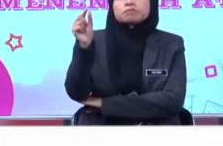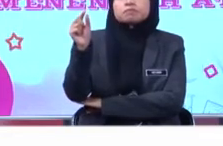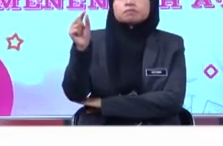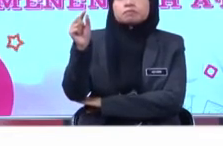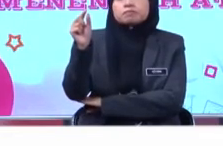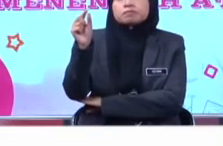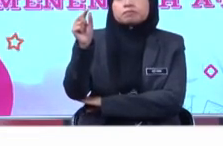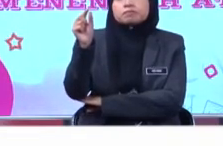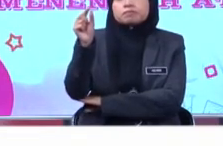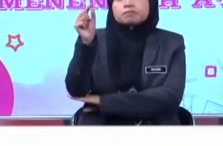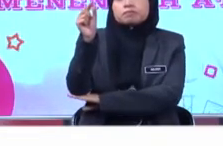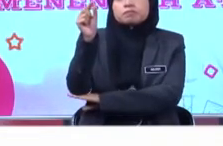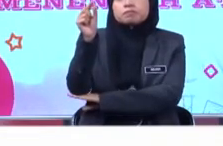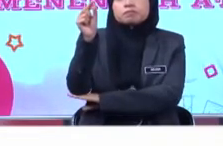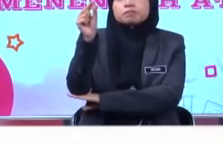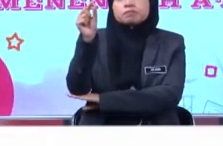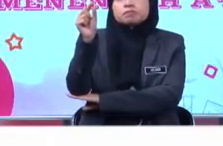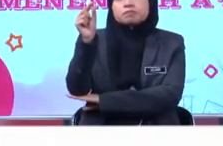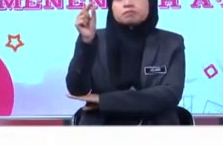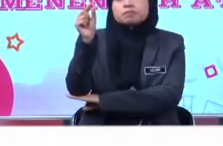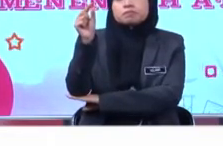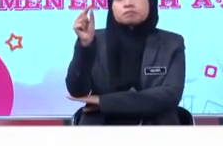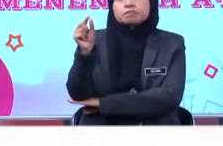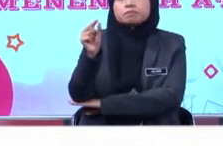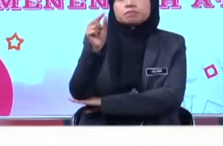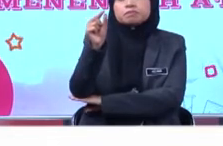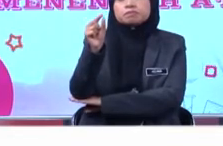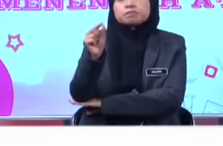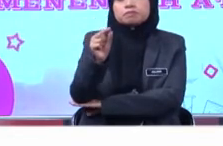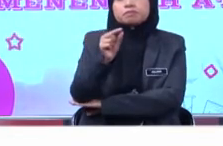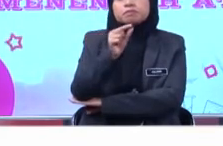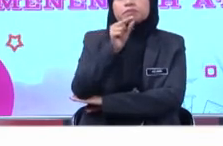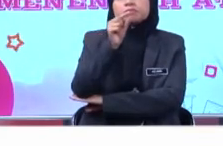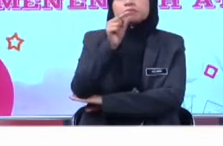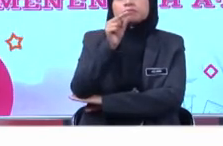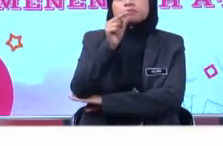paulevy Rudi Meisya Wahyu azib